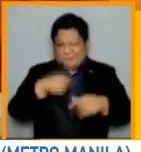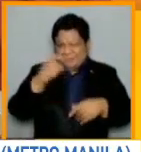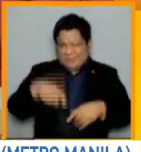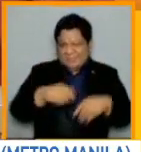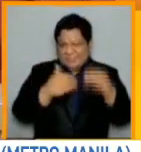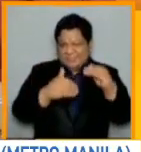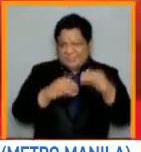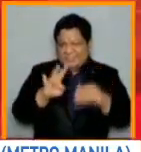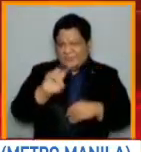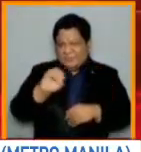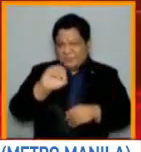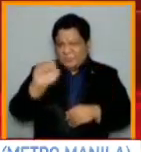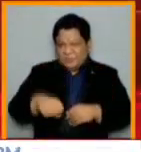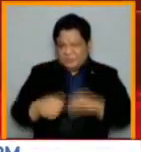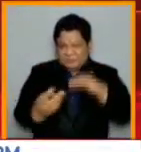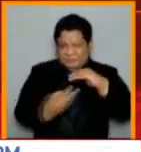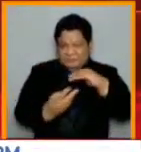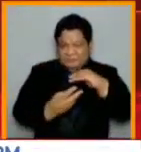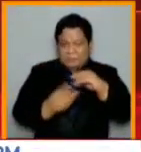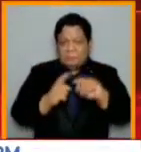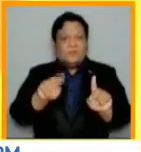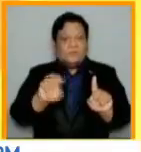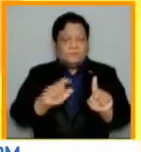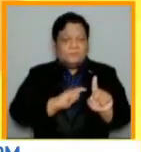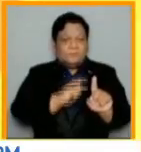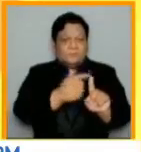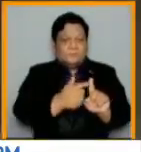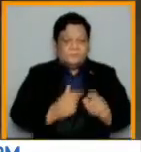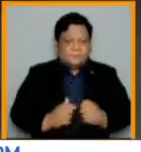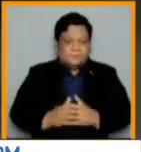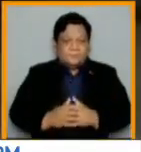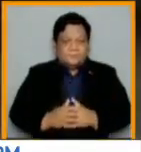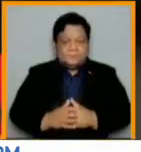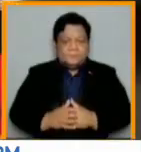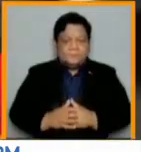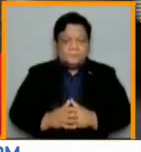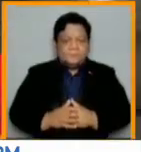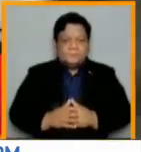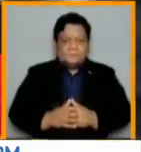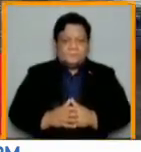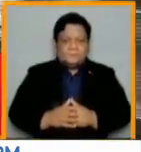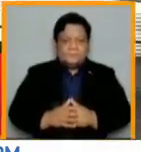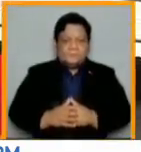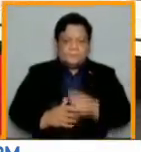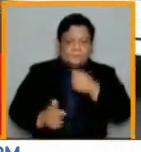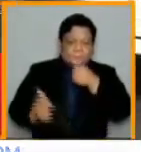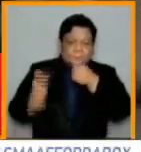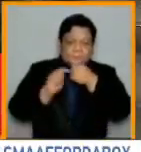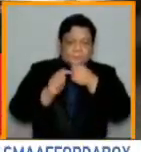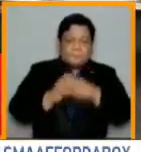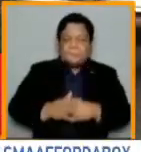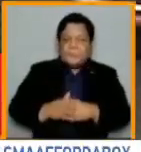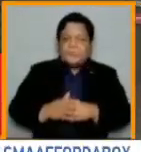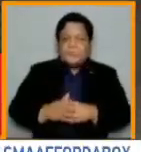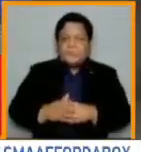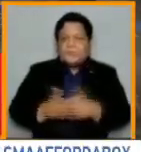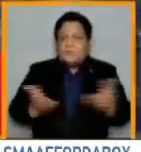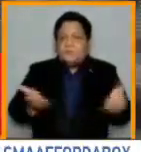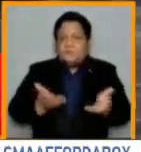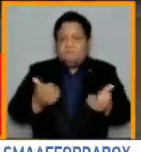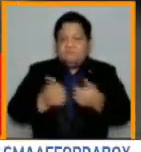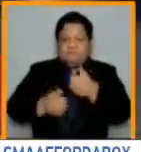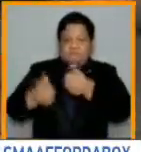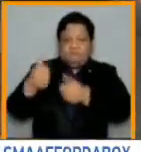sa Muntinlupa, mayunang balita si Darlene Kai. Darlene! Susan, nagpapatuloy ang IACT operations dito sa Alabang Muntinlupa at